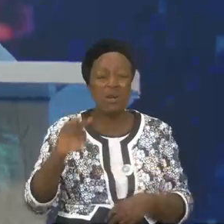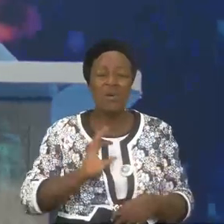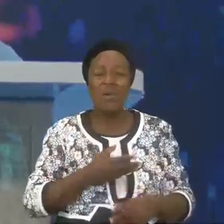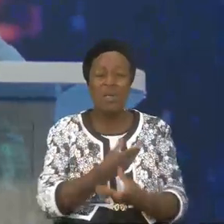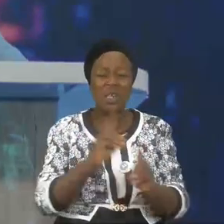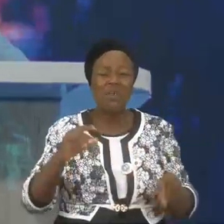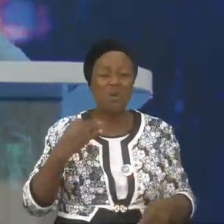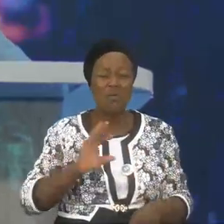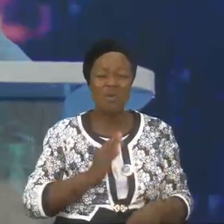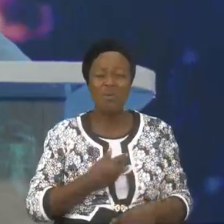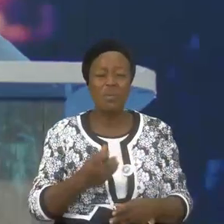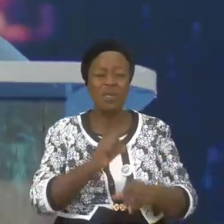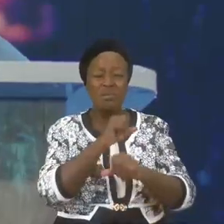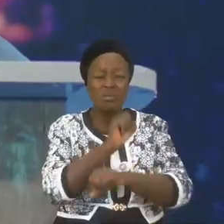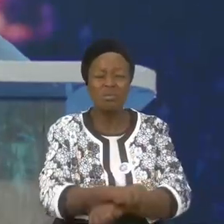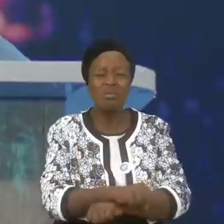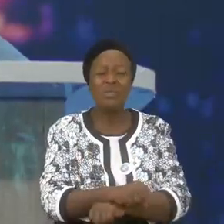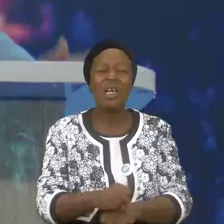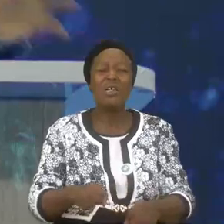délivrance, de notre domination,